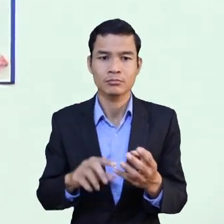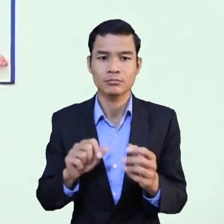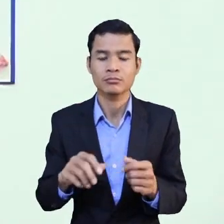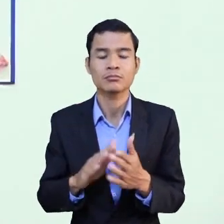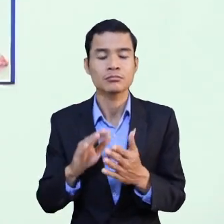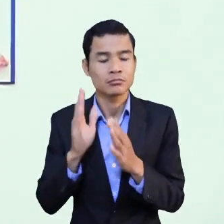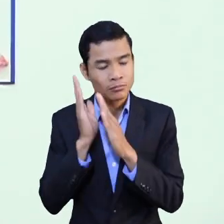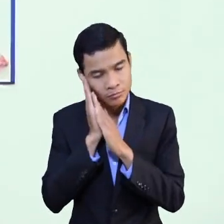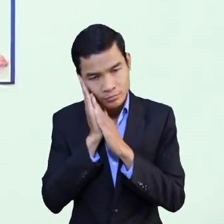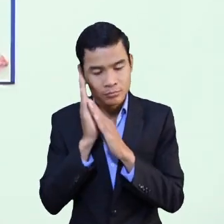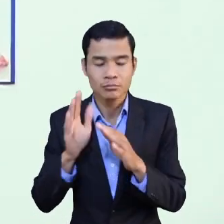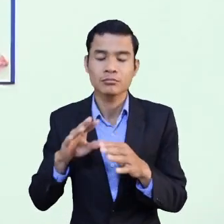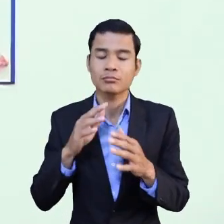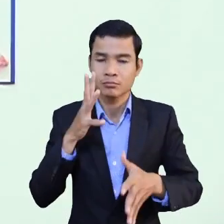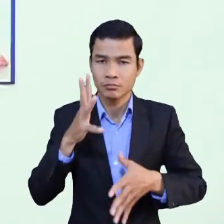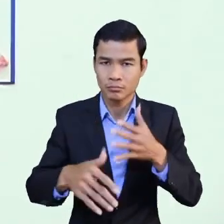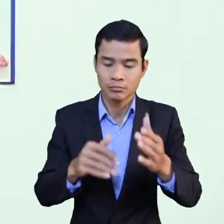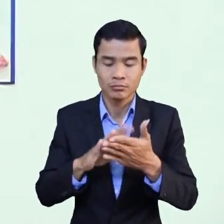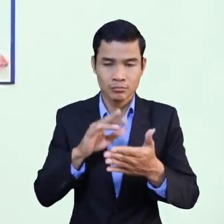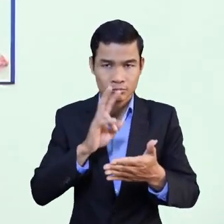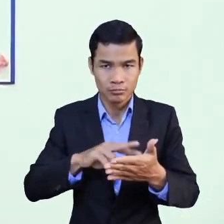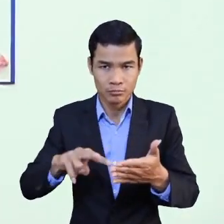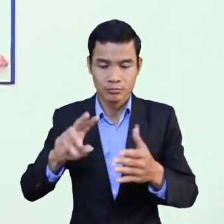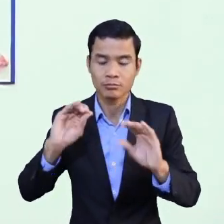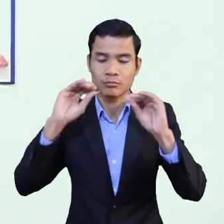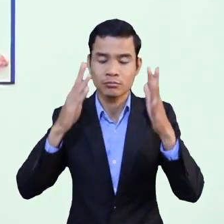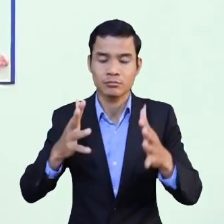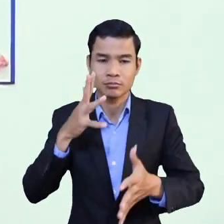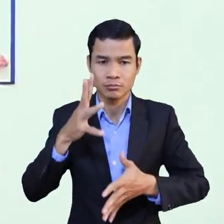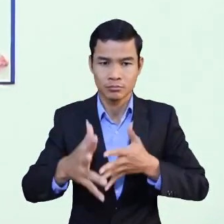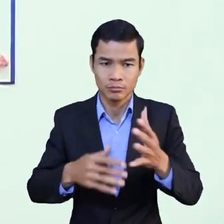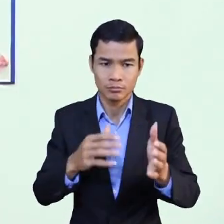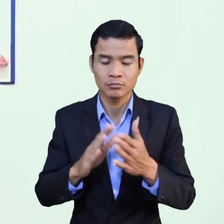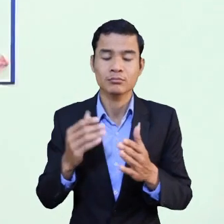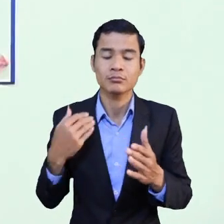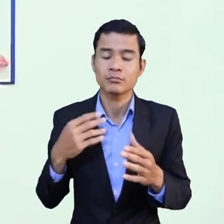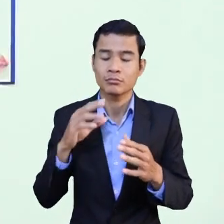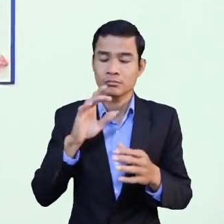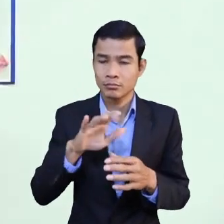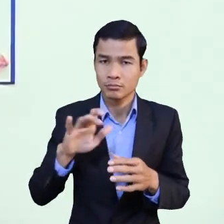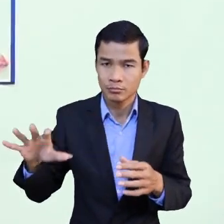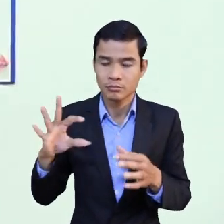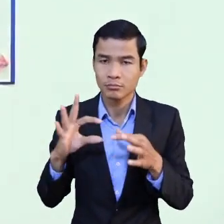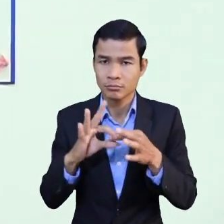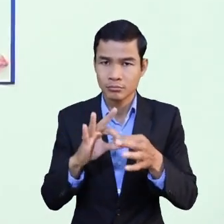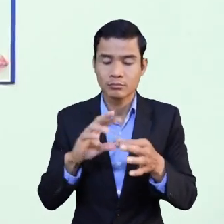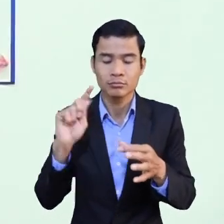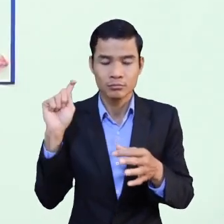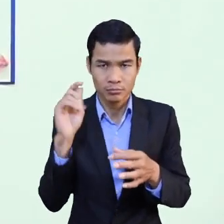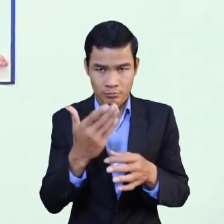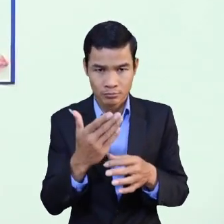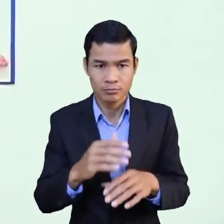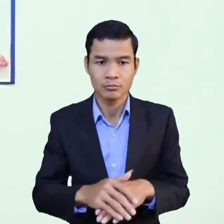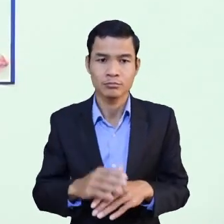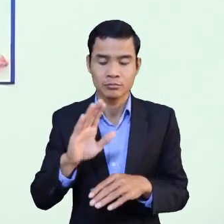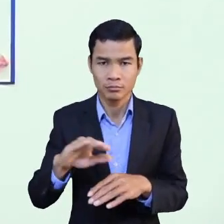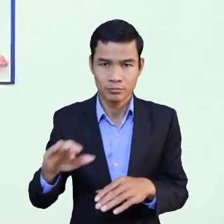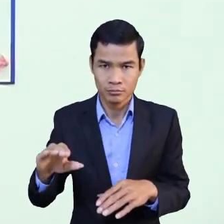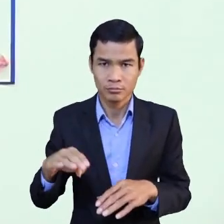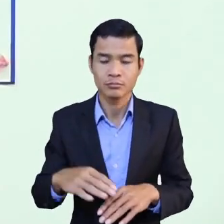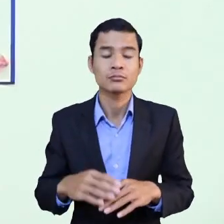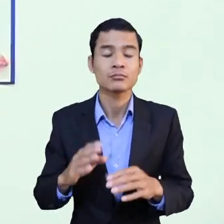កណាអញ្ចឹងការអានអត្ថបទរបស់អ្នកគ្រូគឺអ្នកគ្រូអានចាអក្សរភ្ជាប់ជាមួយនឹងរូបភាពណាអញ្ចឹងកូនកូន